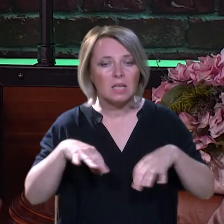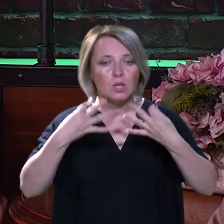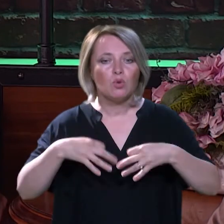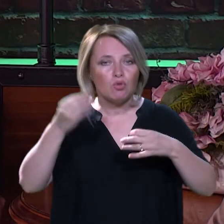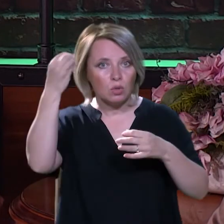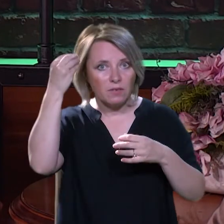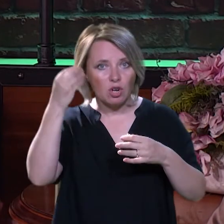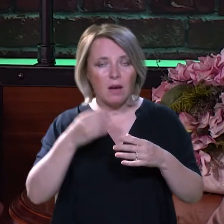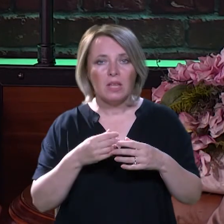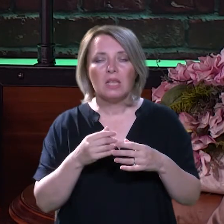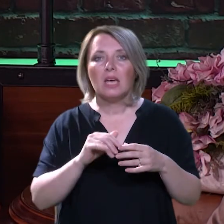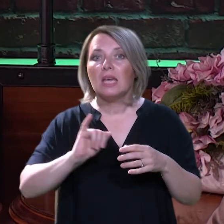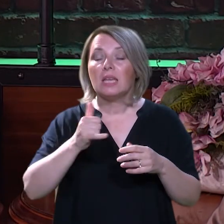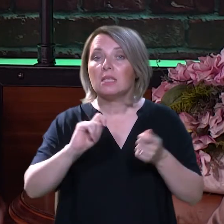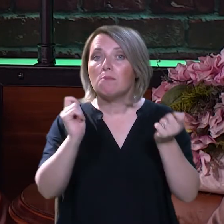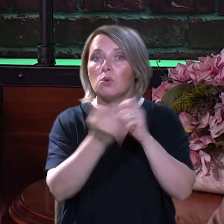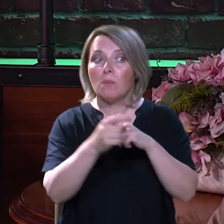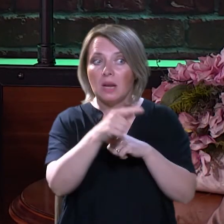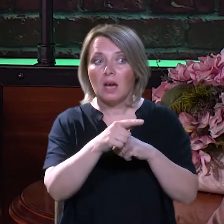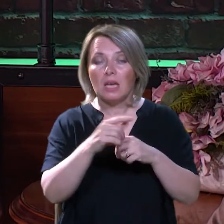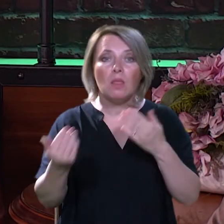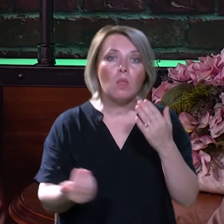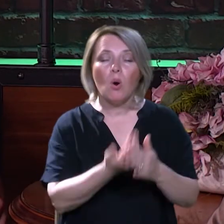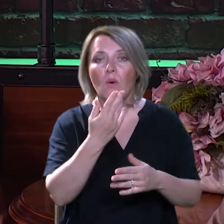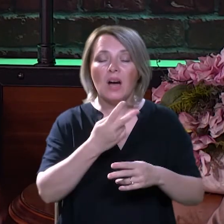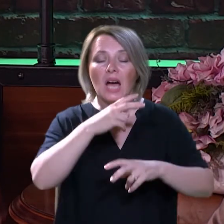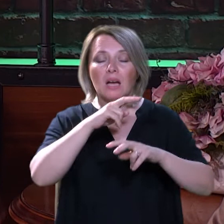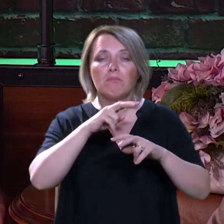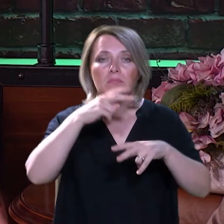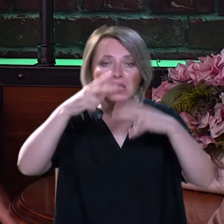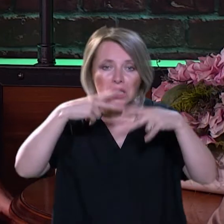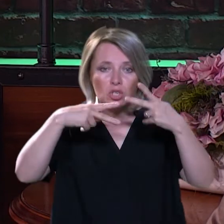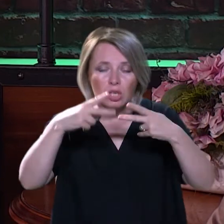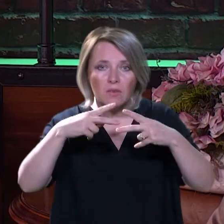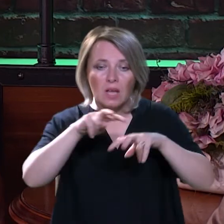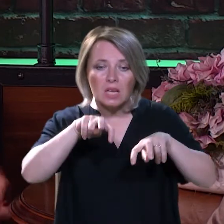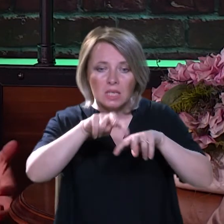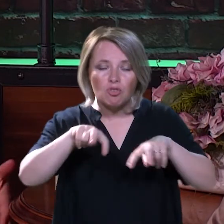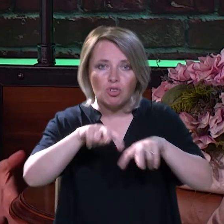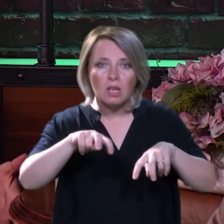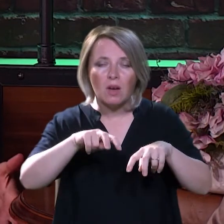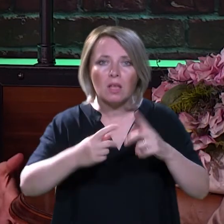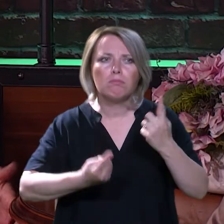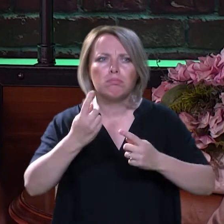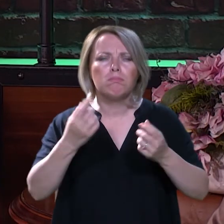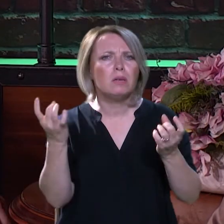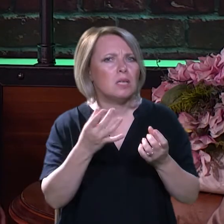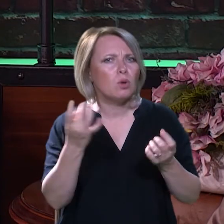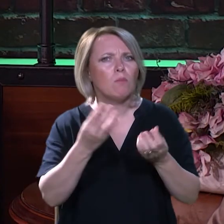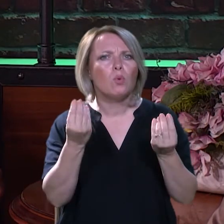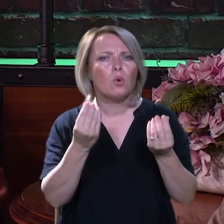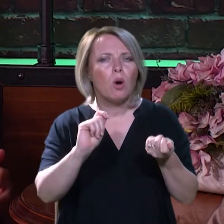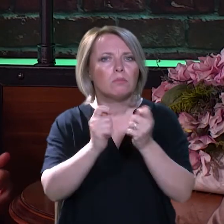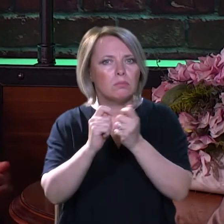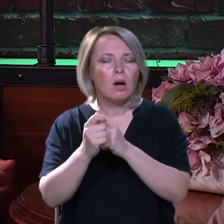ne smijete prestati stručno usavršavati, jer se promjene i nova istraživanja odvijaju takvom brzinom da je to nemoguće uopće stizati, ali